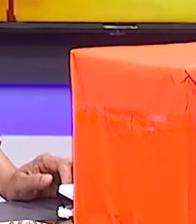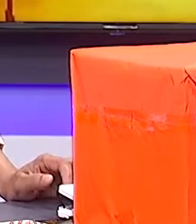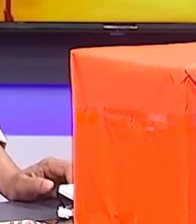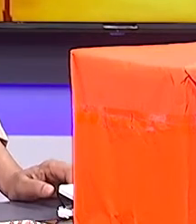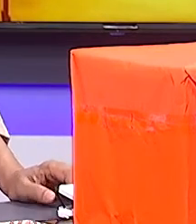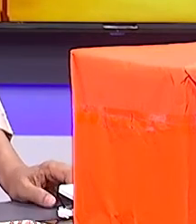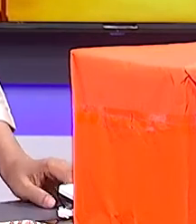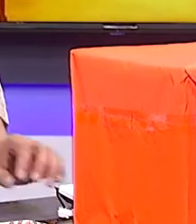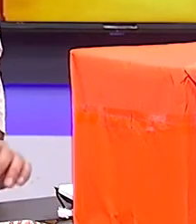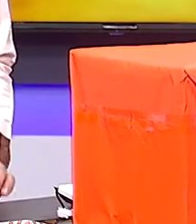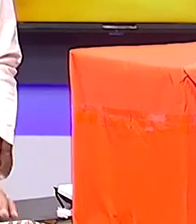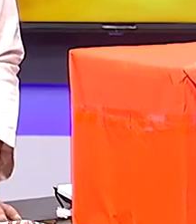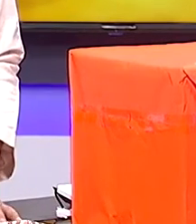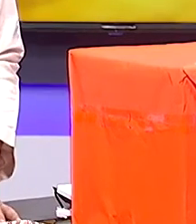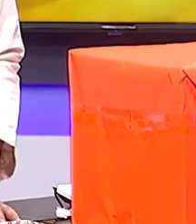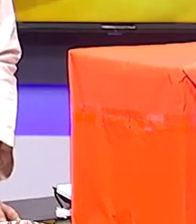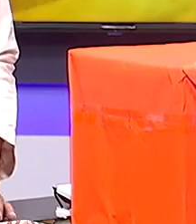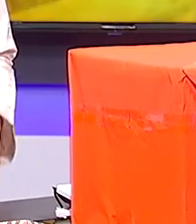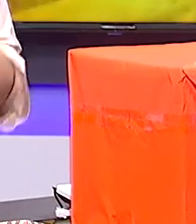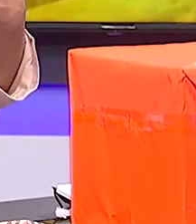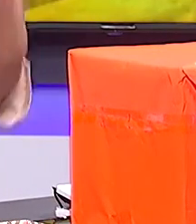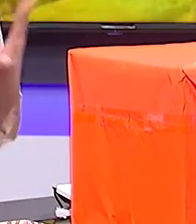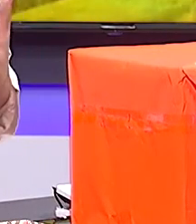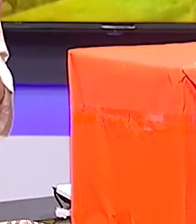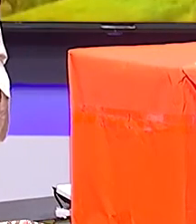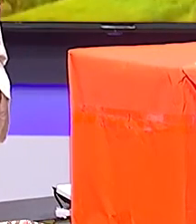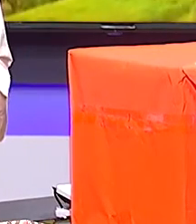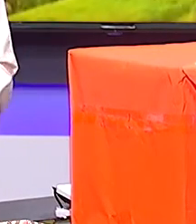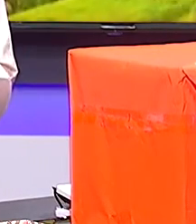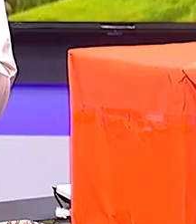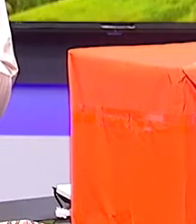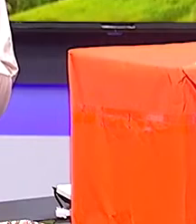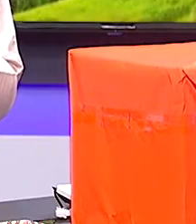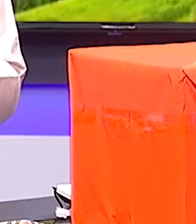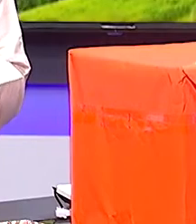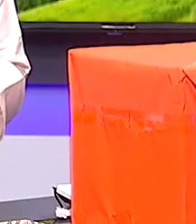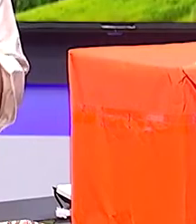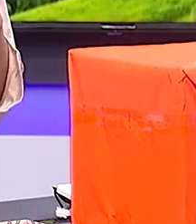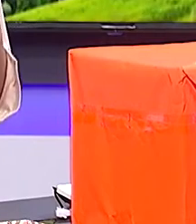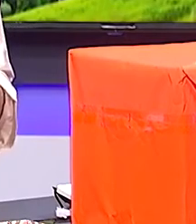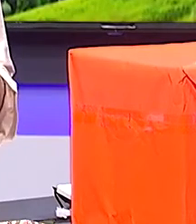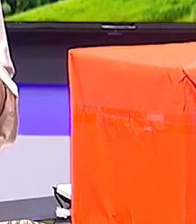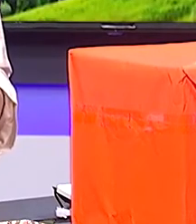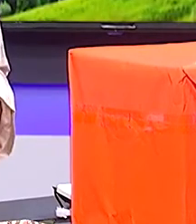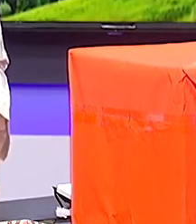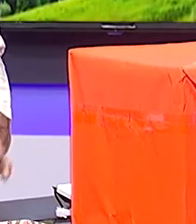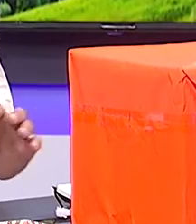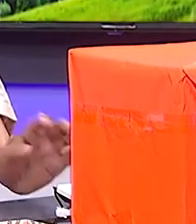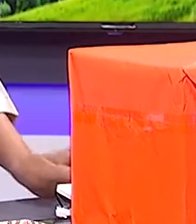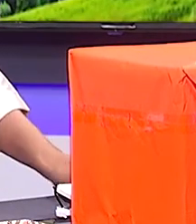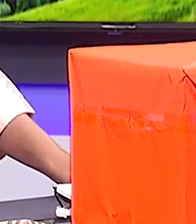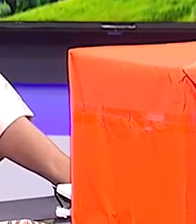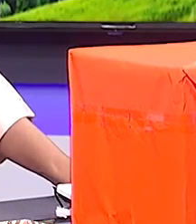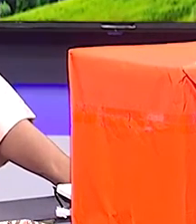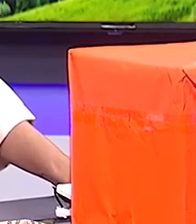jangan risau bagi mereka yang mungkin terlepas dan tak dapat nak dapatkan maklumat berkenaan cara membuatnya,